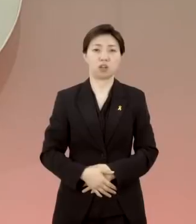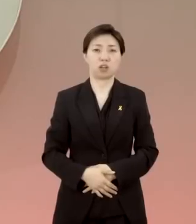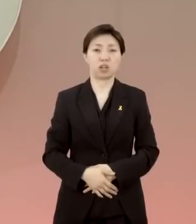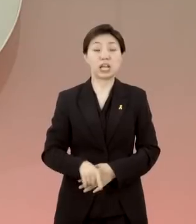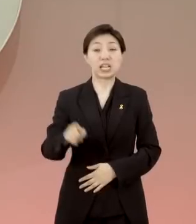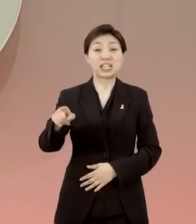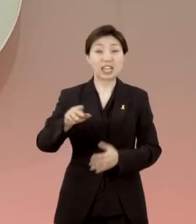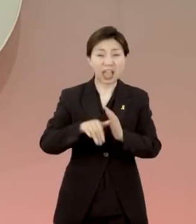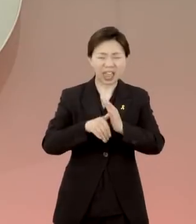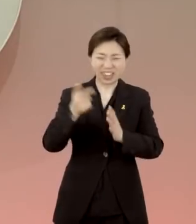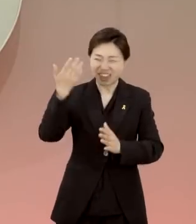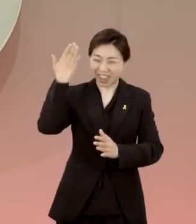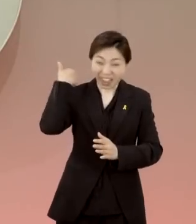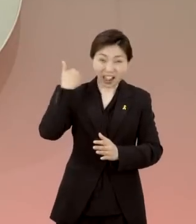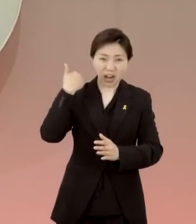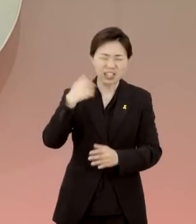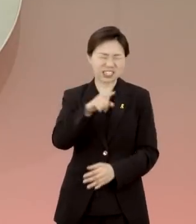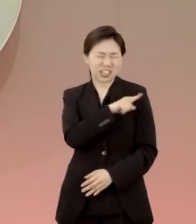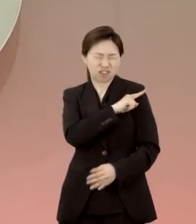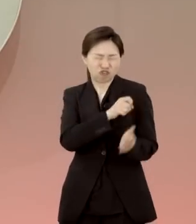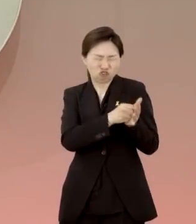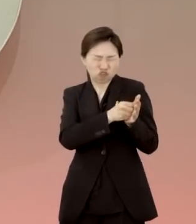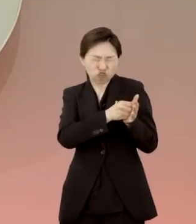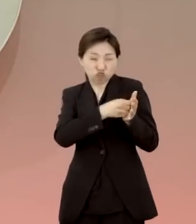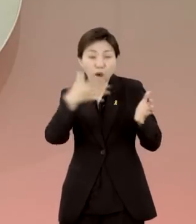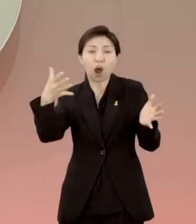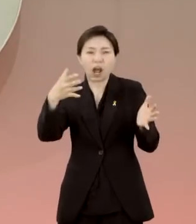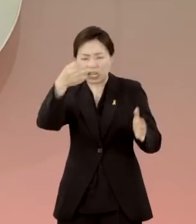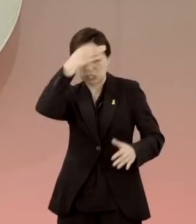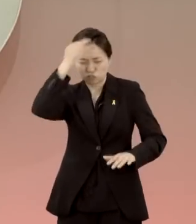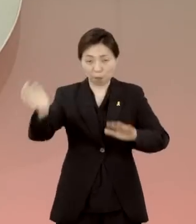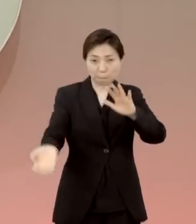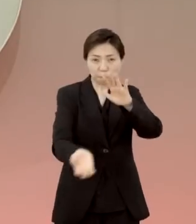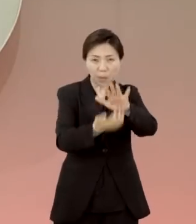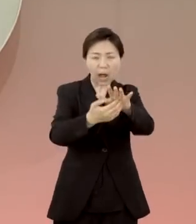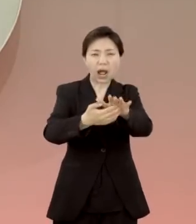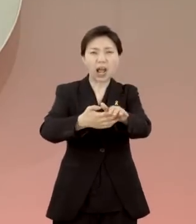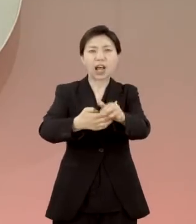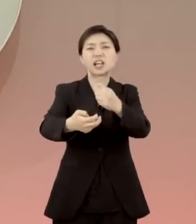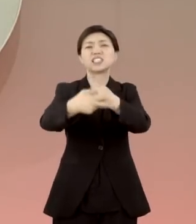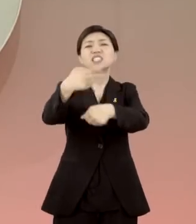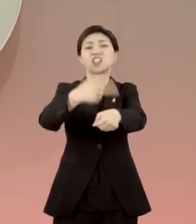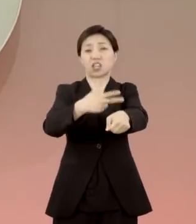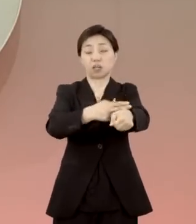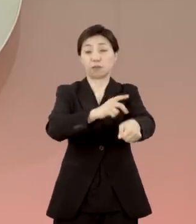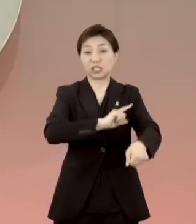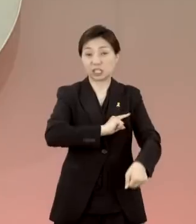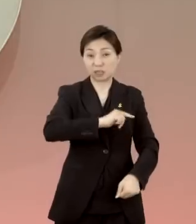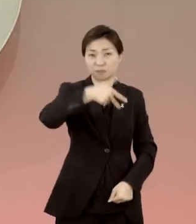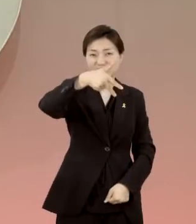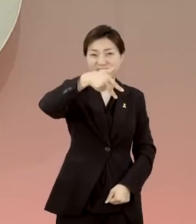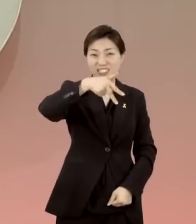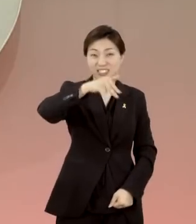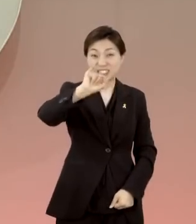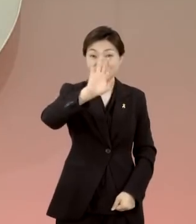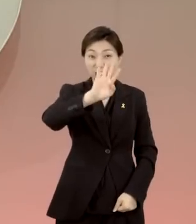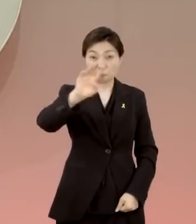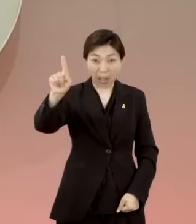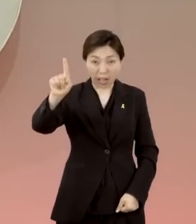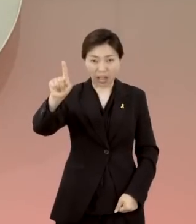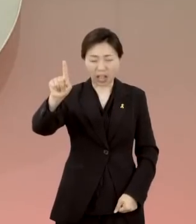당시에 가장 유명한 의사였던 디바 지바카라고도 부르고요 한쪽으로는